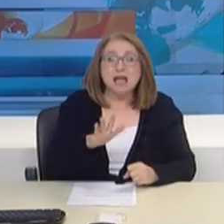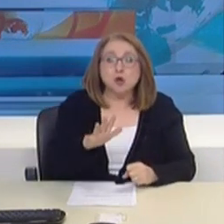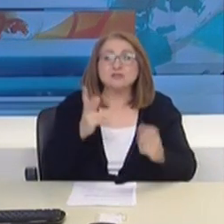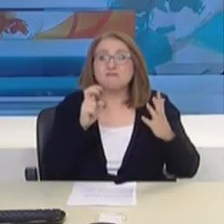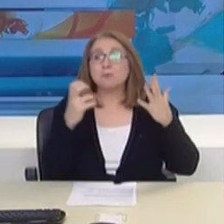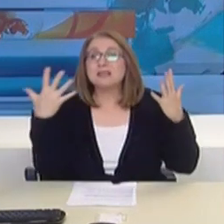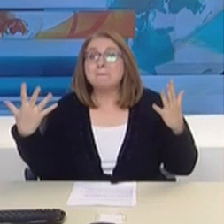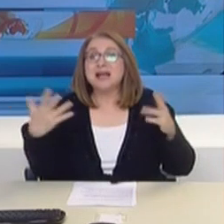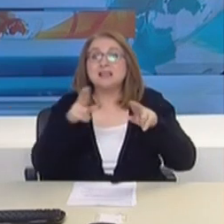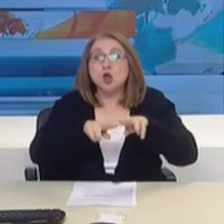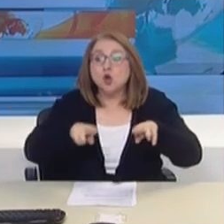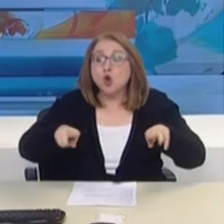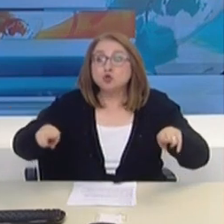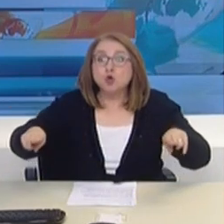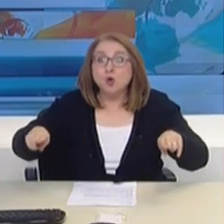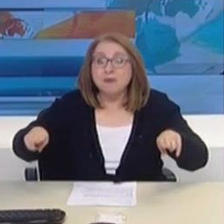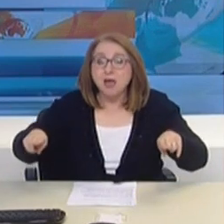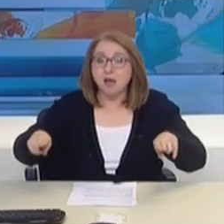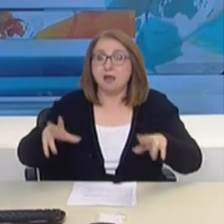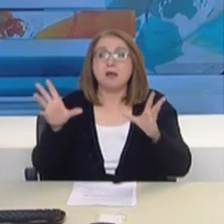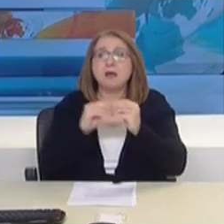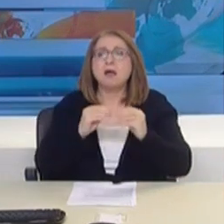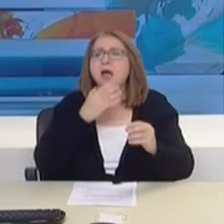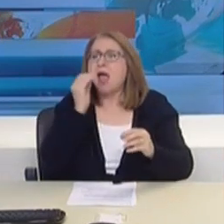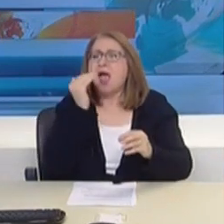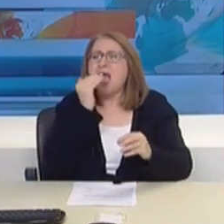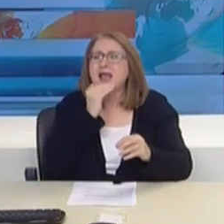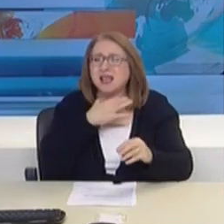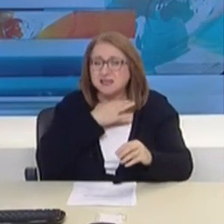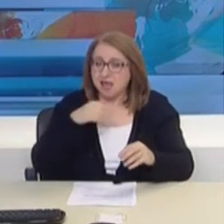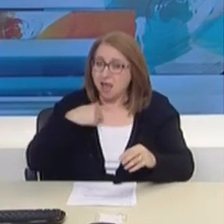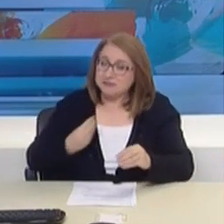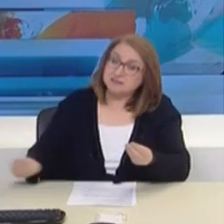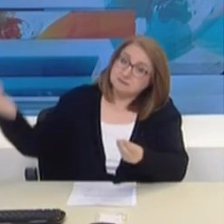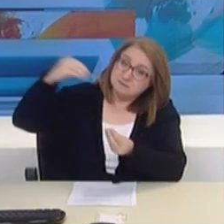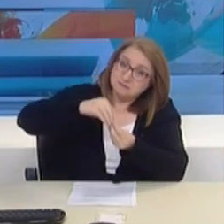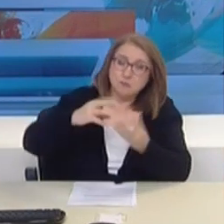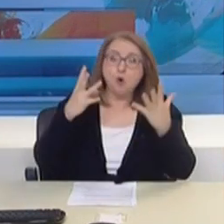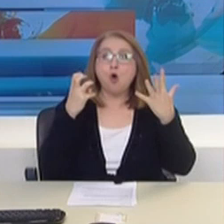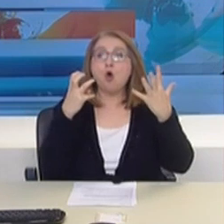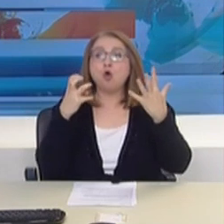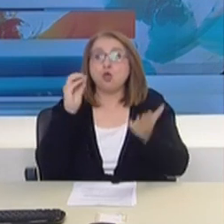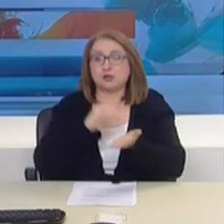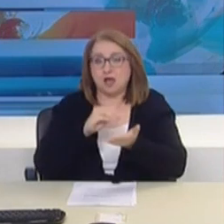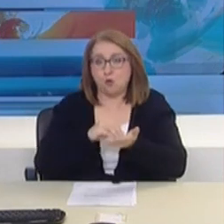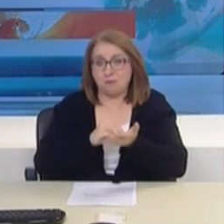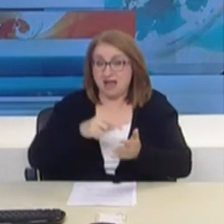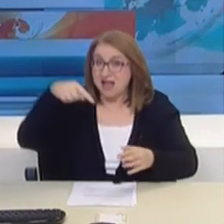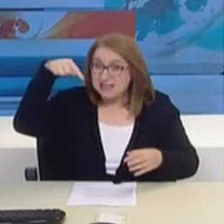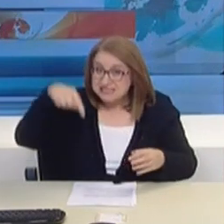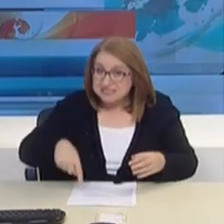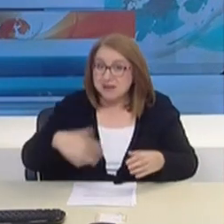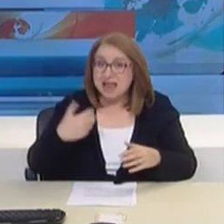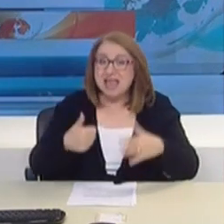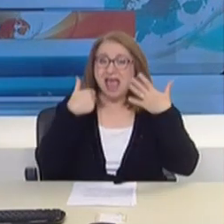προσθέσαμε 80 κλίνες ΜΕΘ από τον ιδιωτικό τομέα για την έξαρση του ιού της γρίπης. Σήμερα το ΕΣΥ